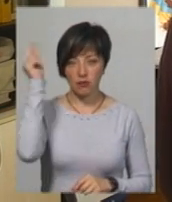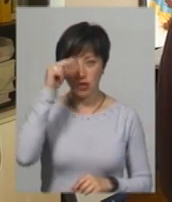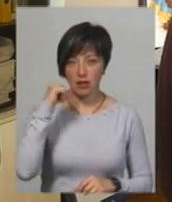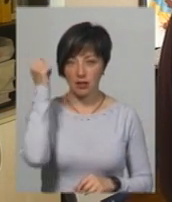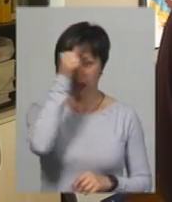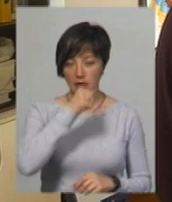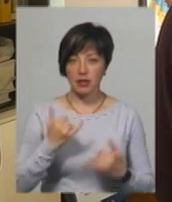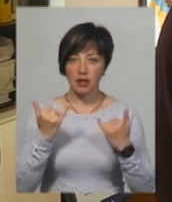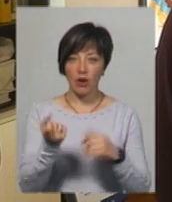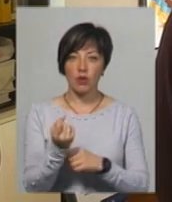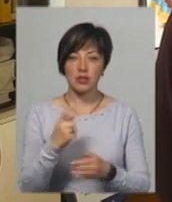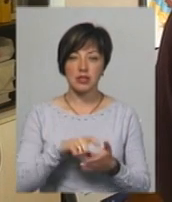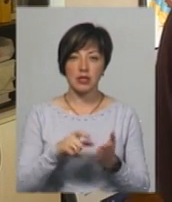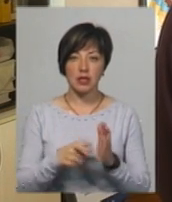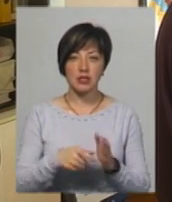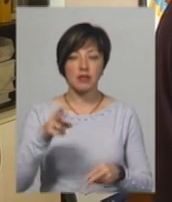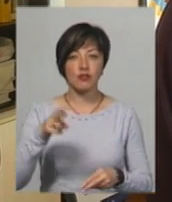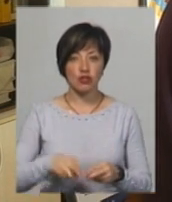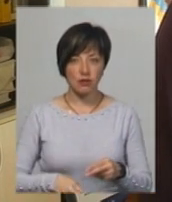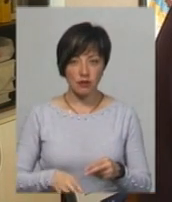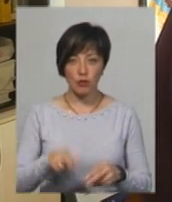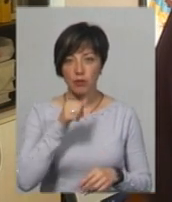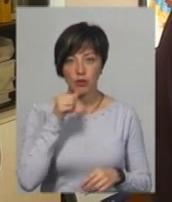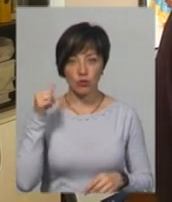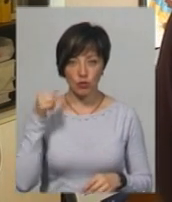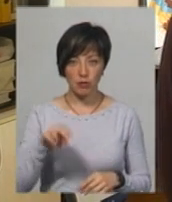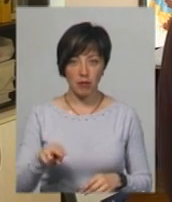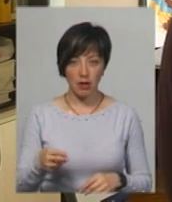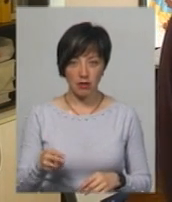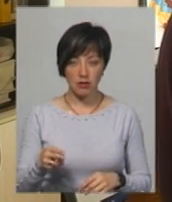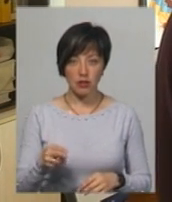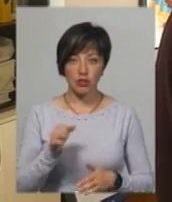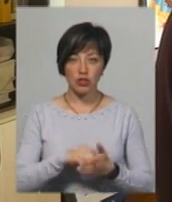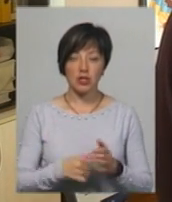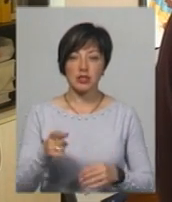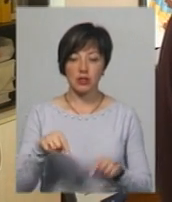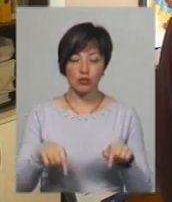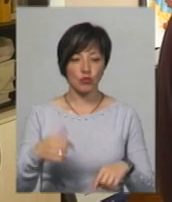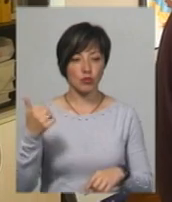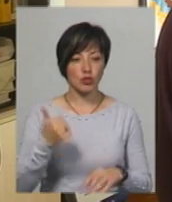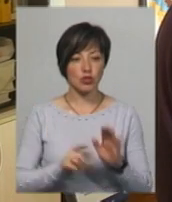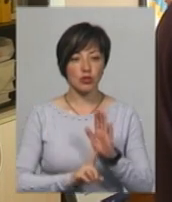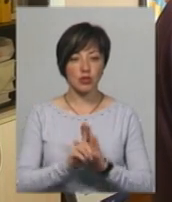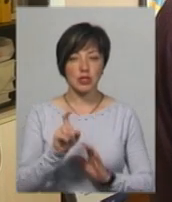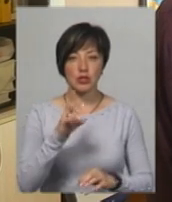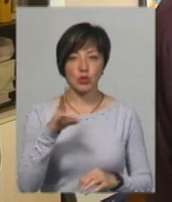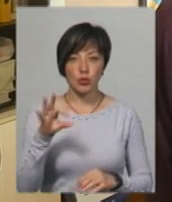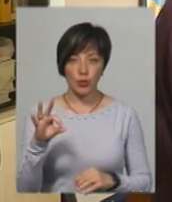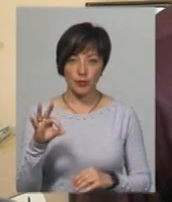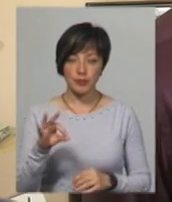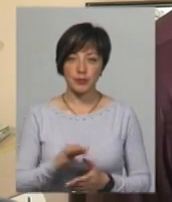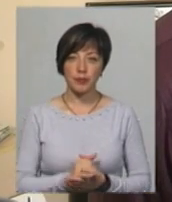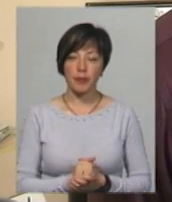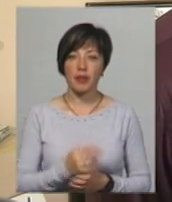рік для 11-класників завершився у минулу п'ятницю, через те, що на цьому тижні стартує зовнішнє незалежне